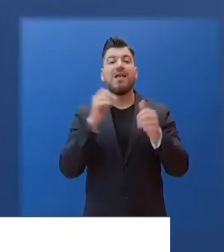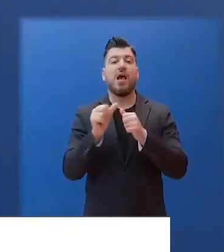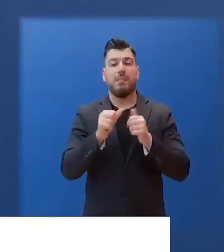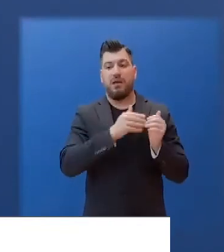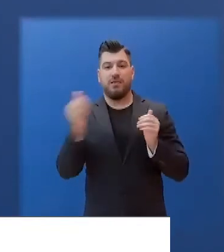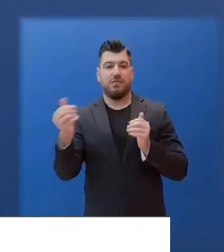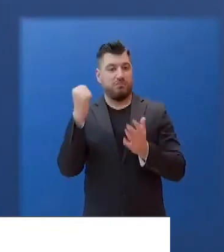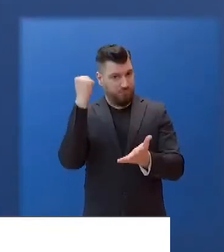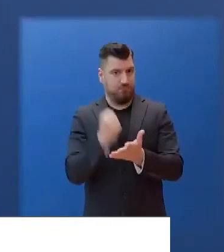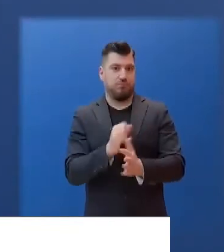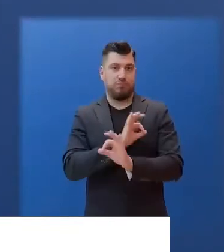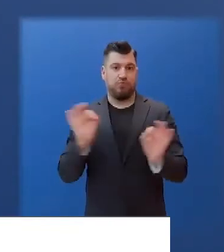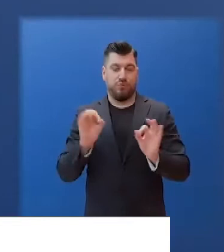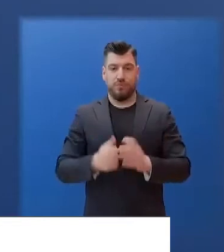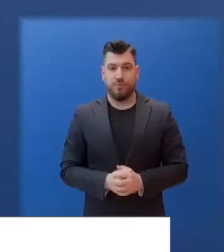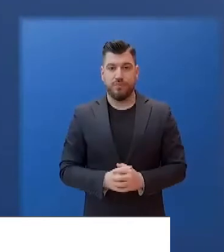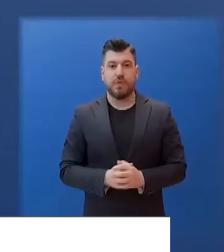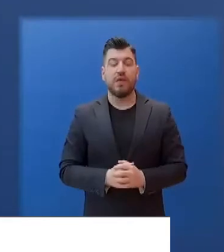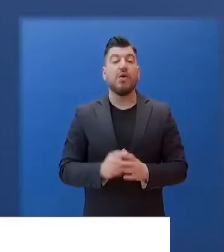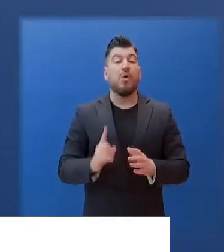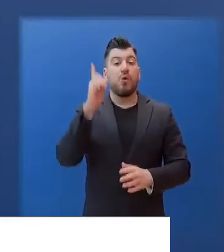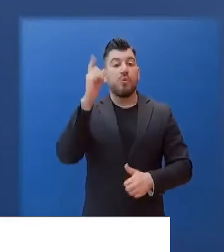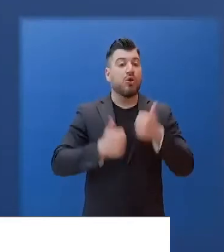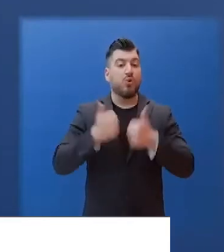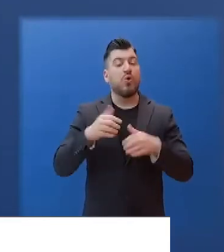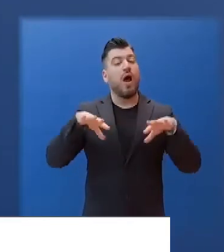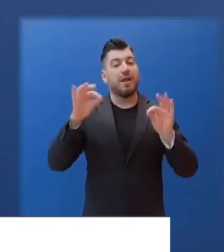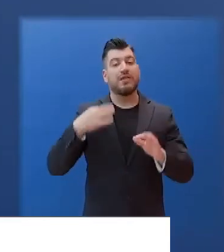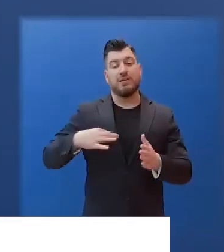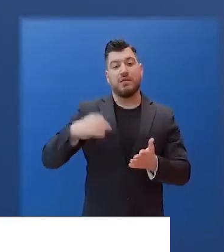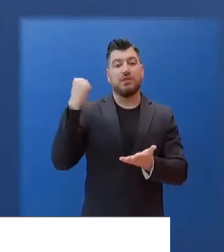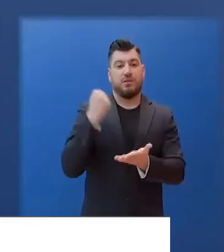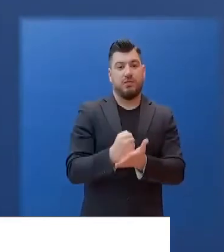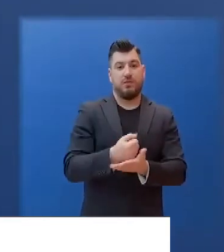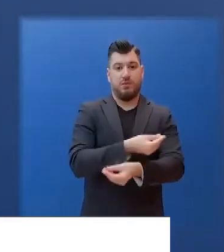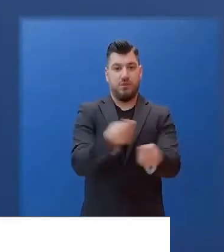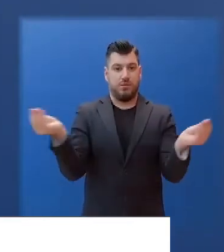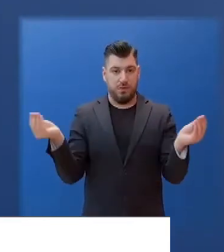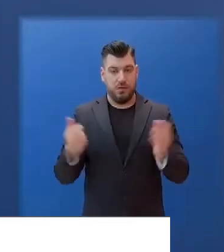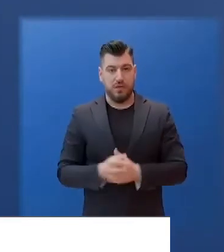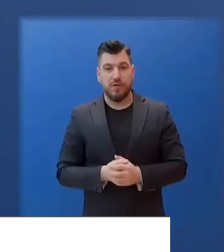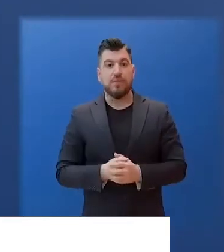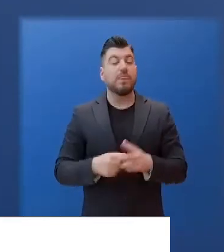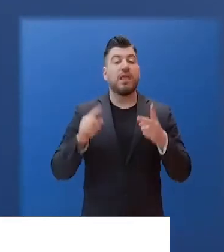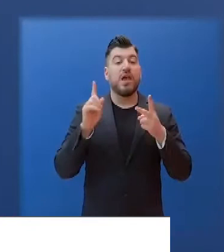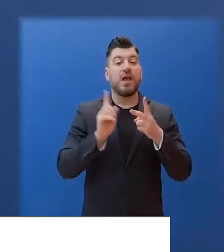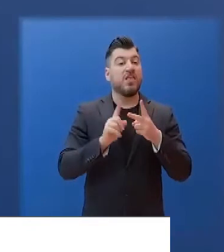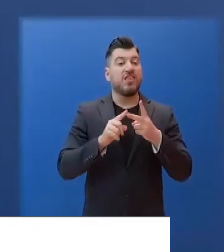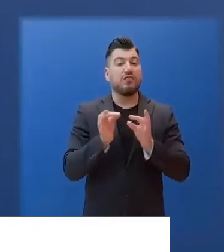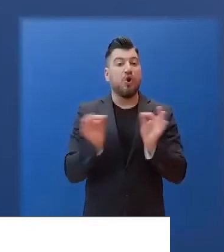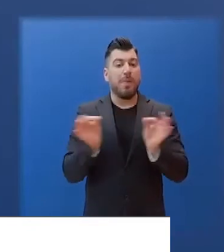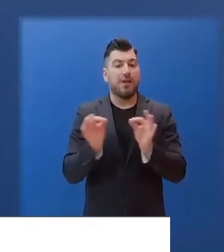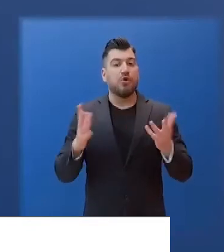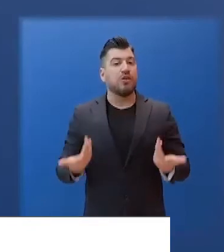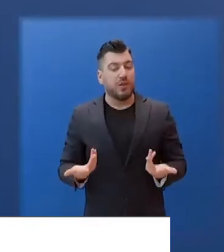νόσησης. Από την 1η Ιουνίου θα γίνει ενεργοποίηση του Green Pass. Η δεύτερη ζώνη, και πάλι στις πύλες εισόδου, αφορά